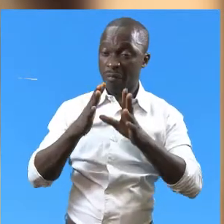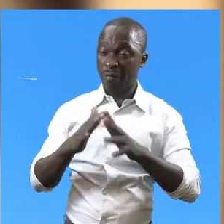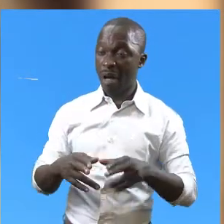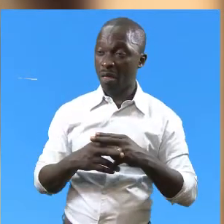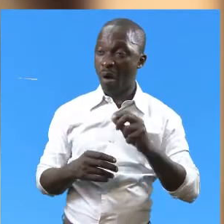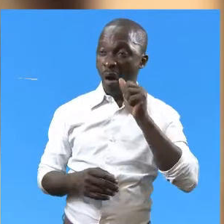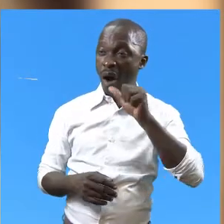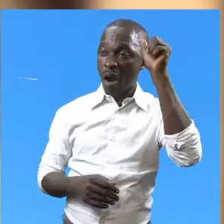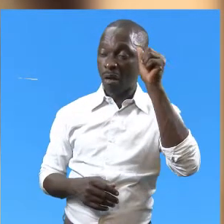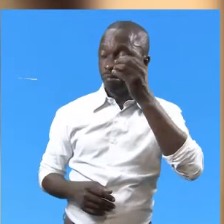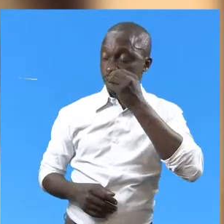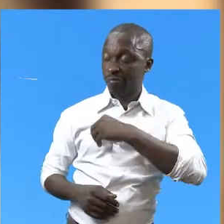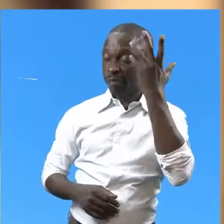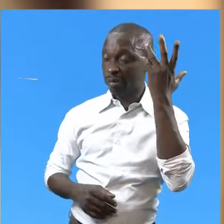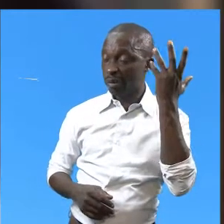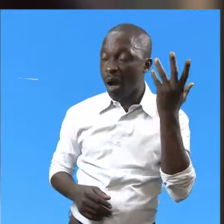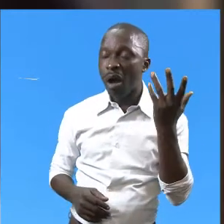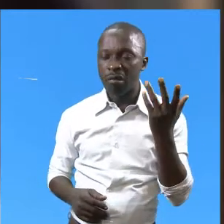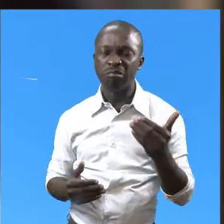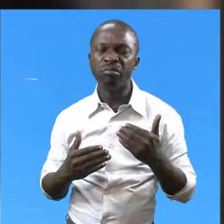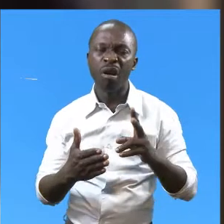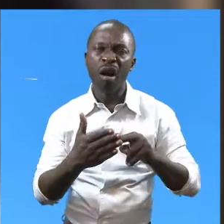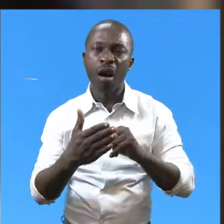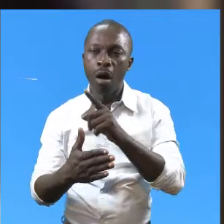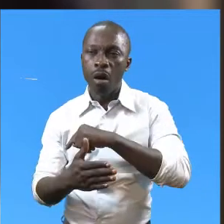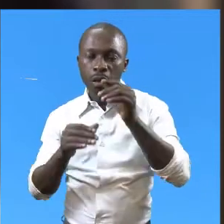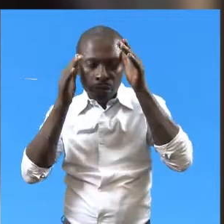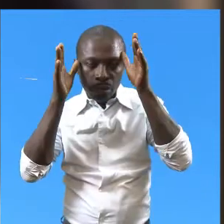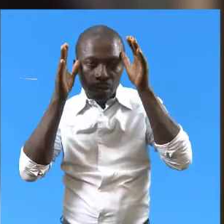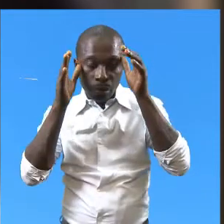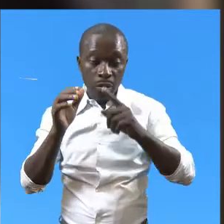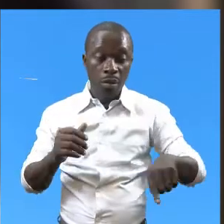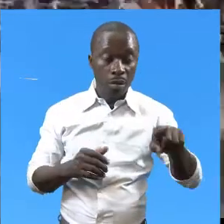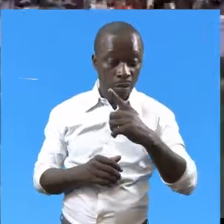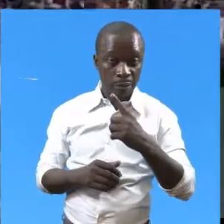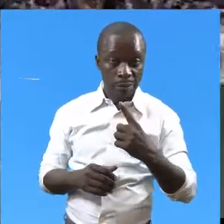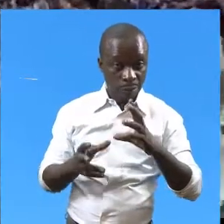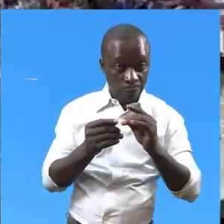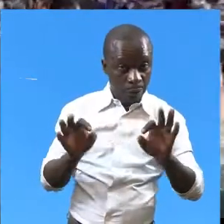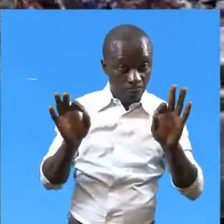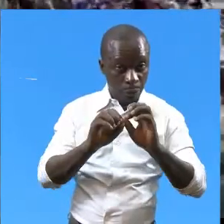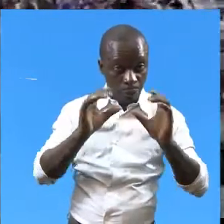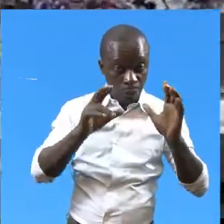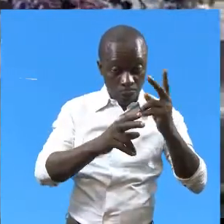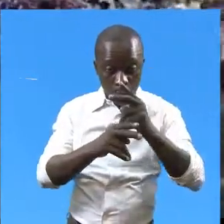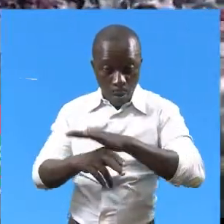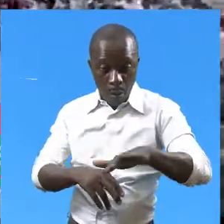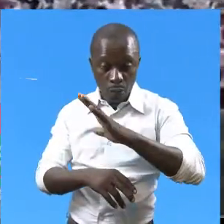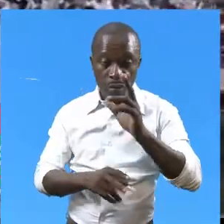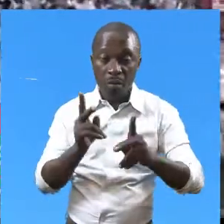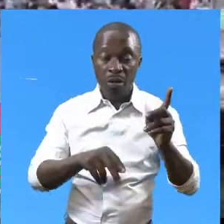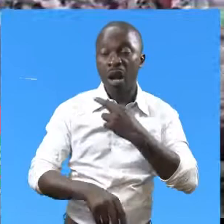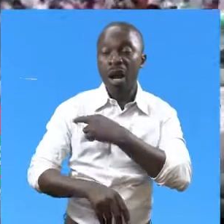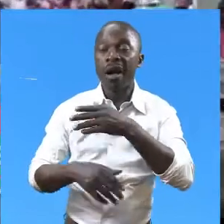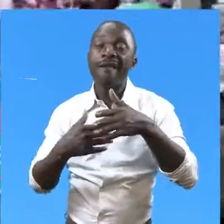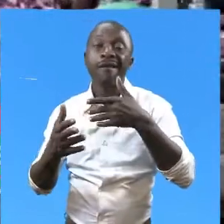comprendre l'indignation des musulmans sur la caricature, il réitérait néanmoins que l'État français est garant de la liberté d'expression.